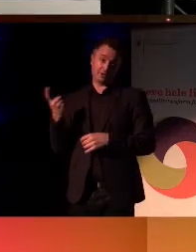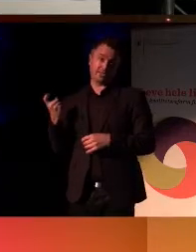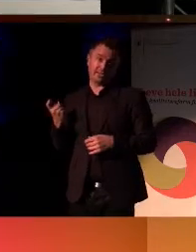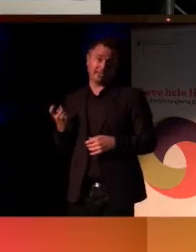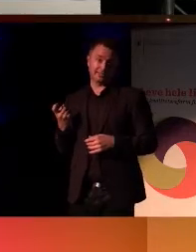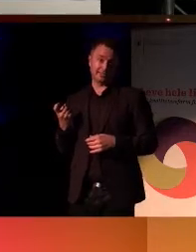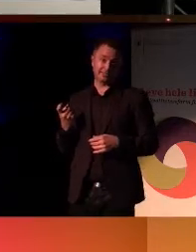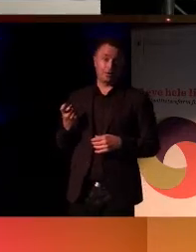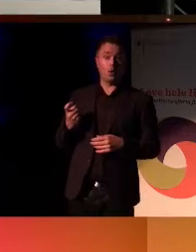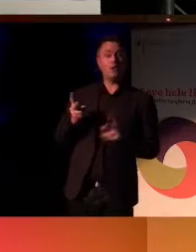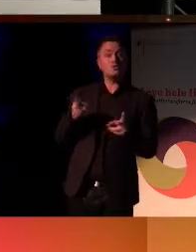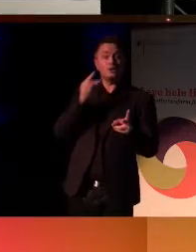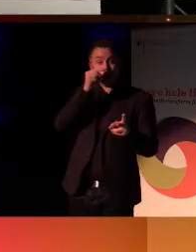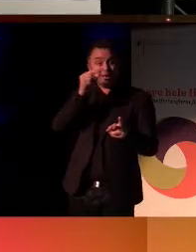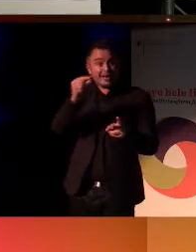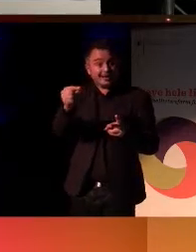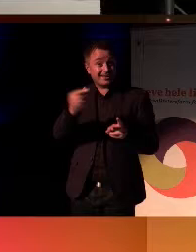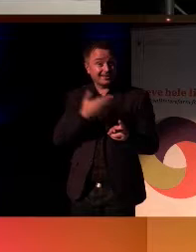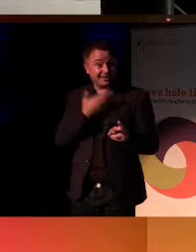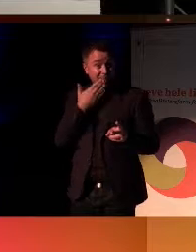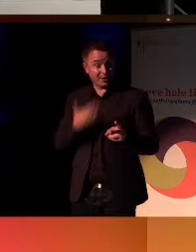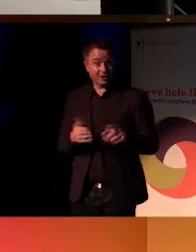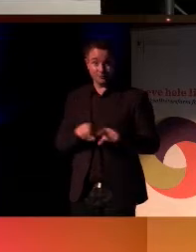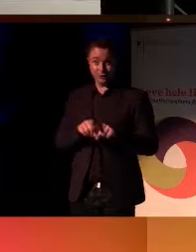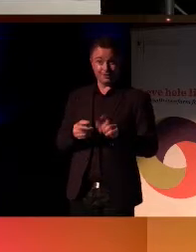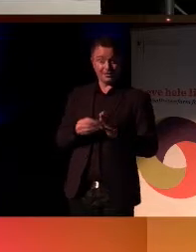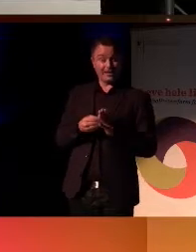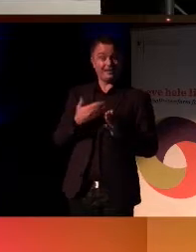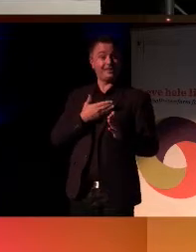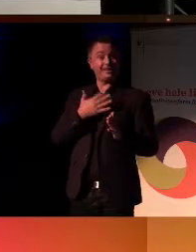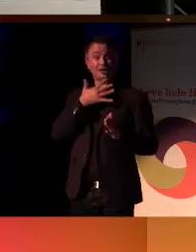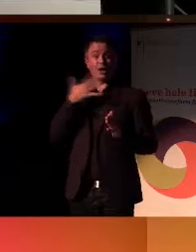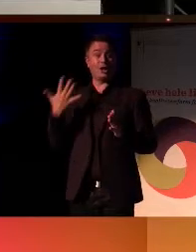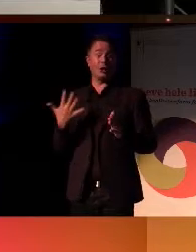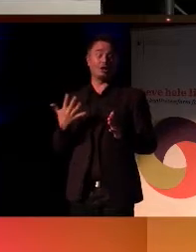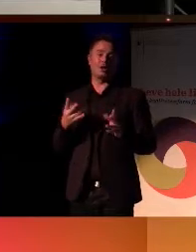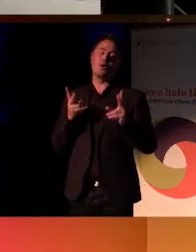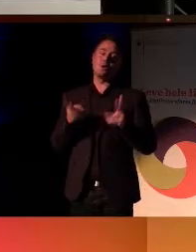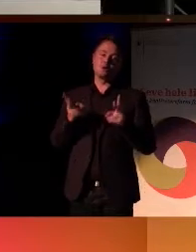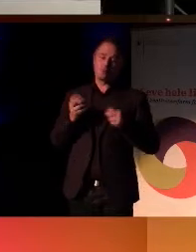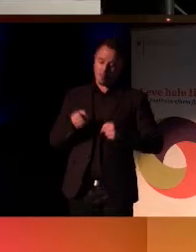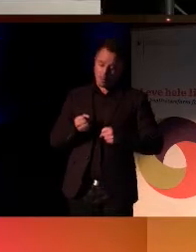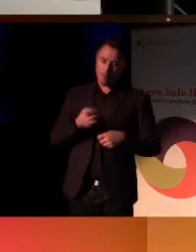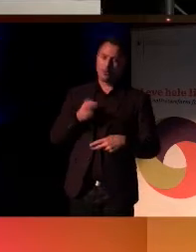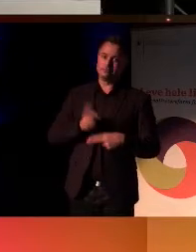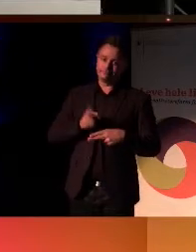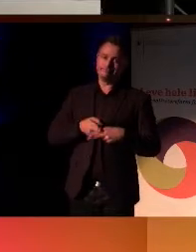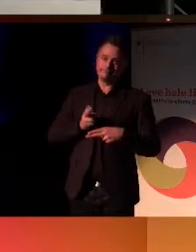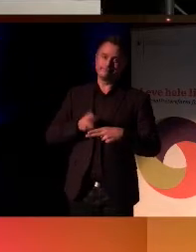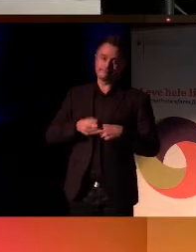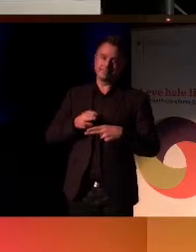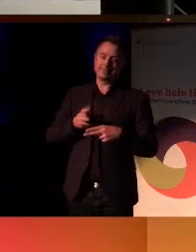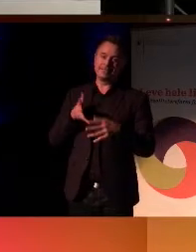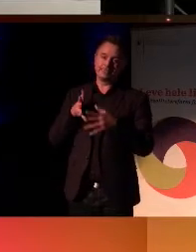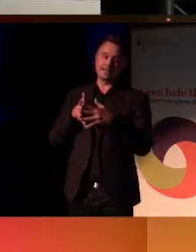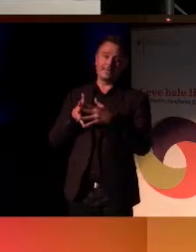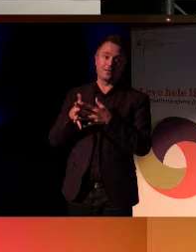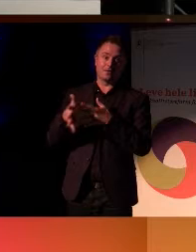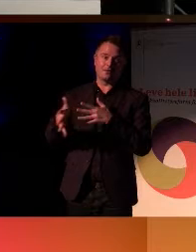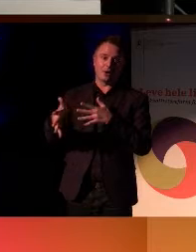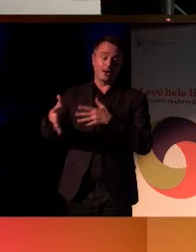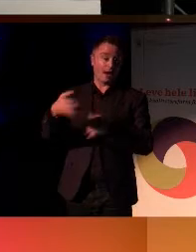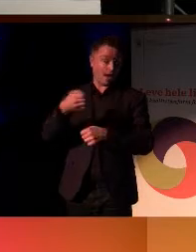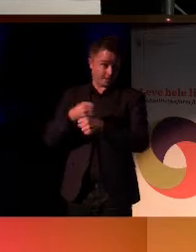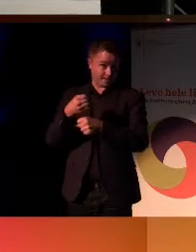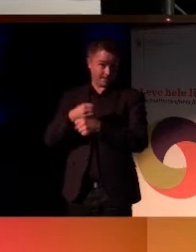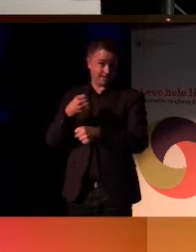nysgjerrighet veldig, veldig bra. Da blir det jo gøy i tillegg. Og så må du ha utholdenhet til å gå hele veien.